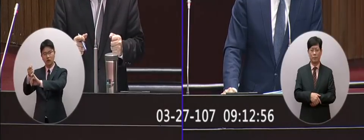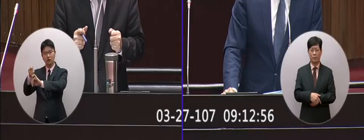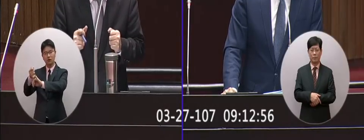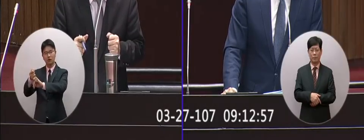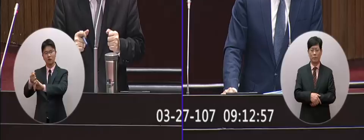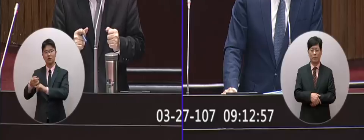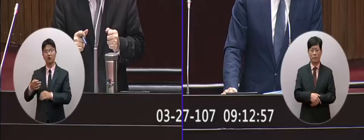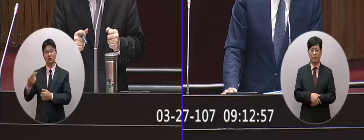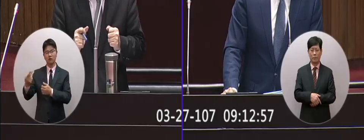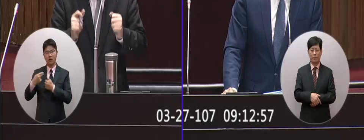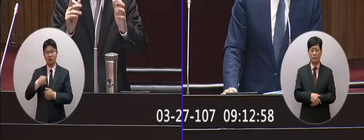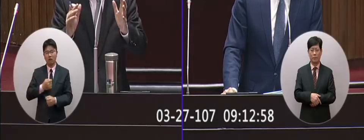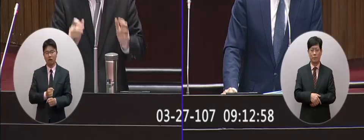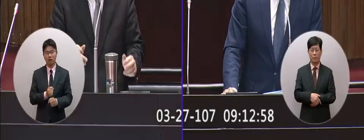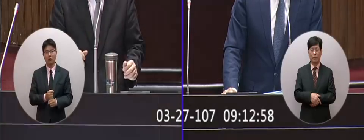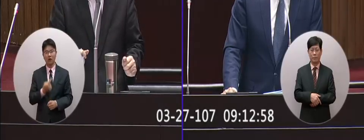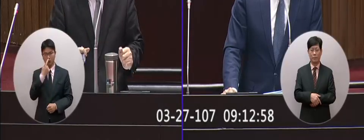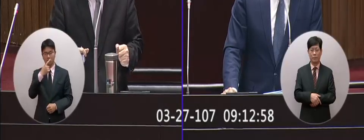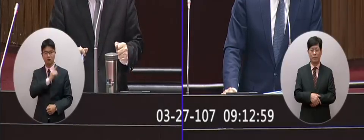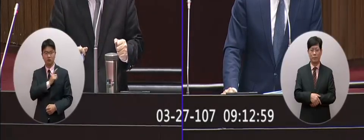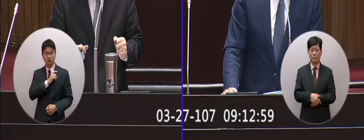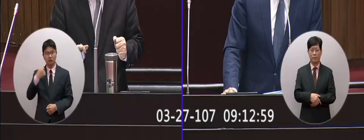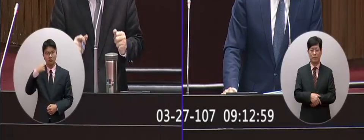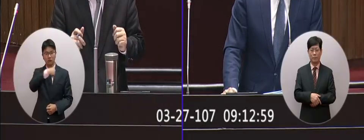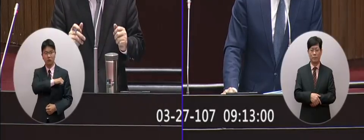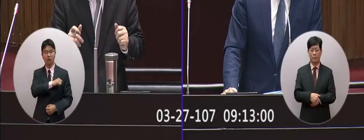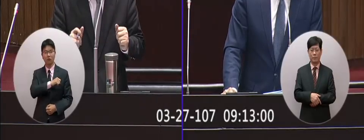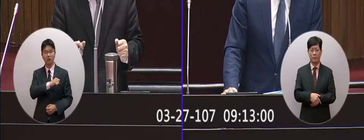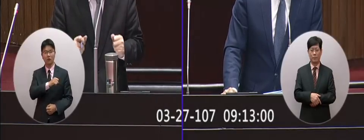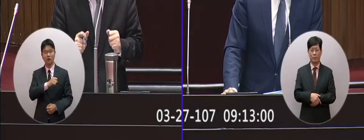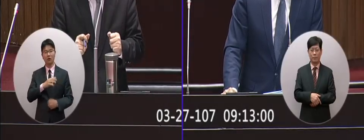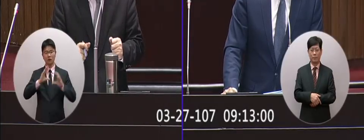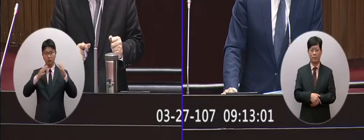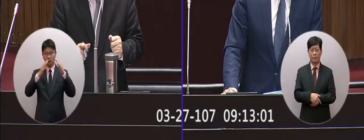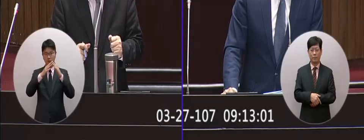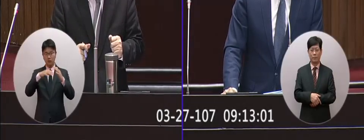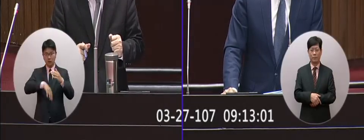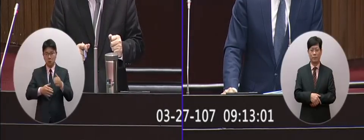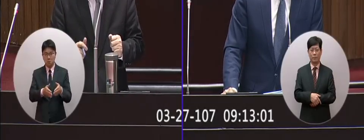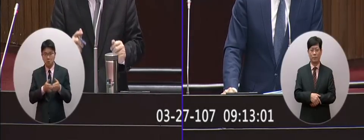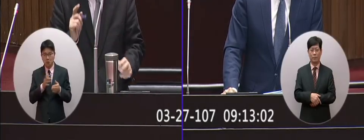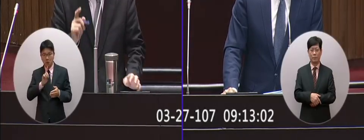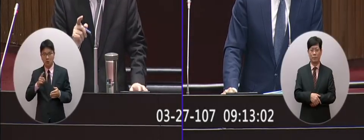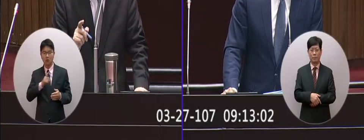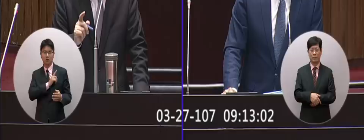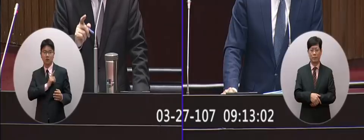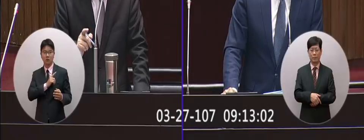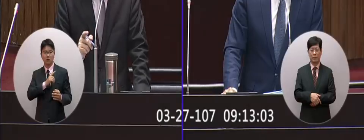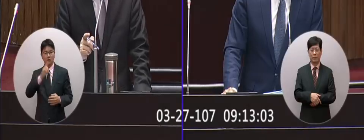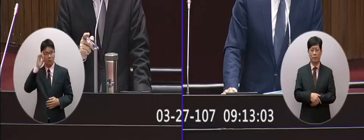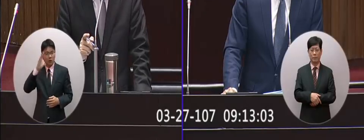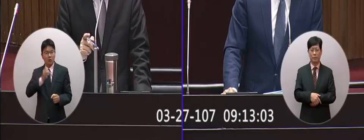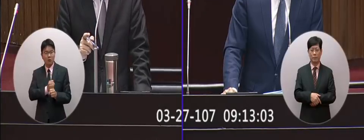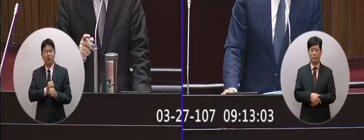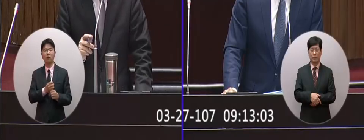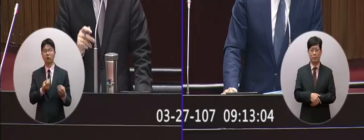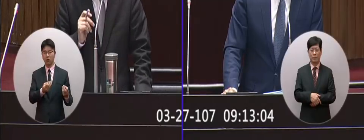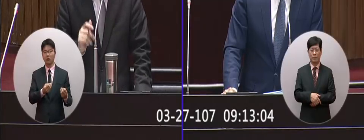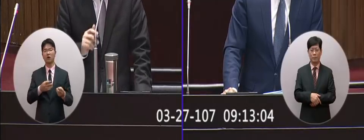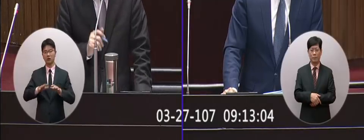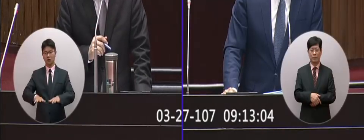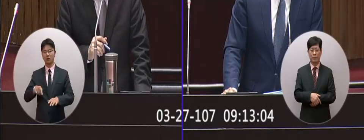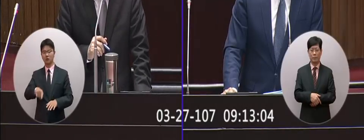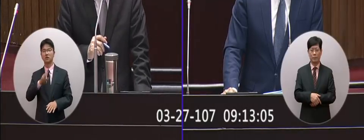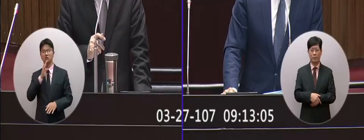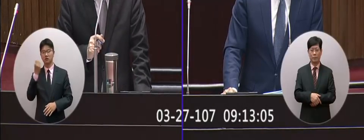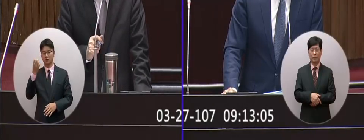较少是做属于台湾这个整个整体国家发展需求的这个产业，但这个会是其中一项。那